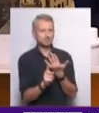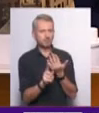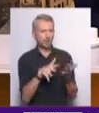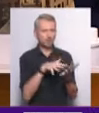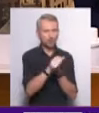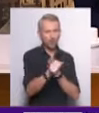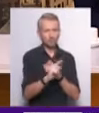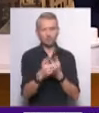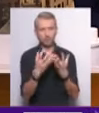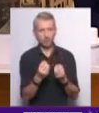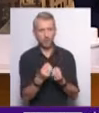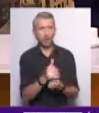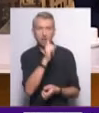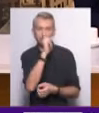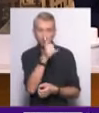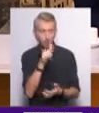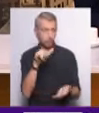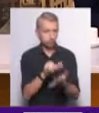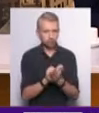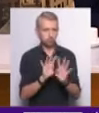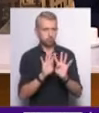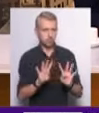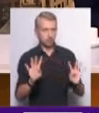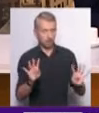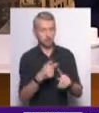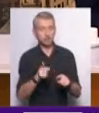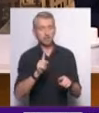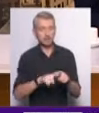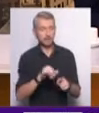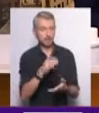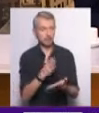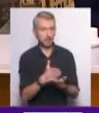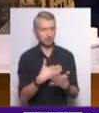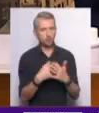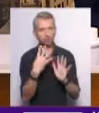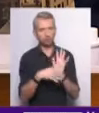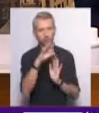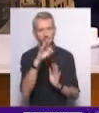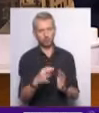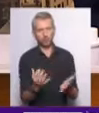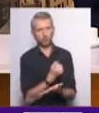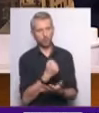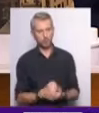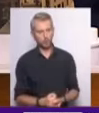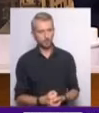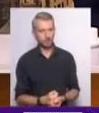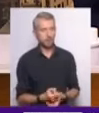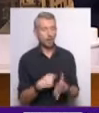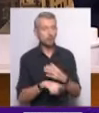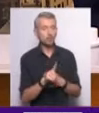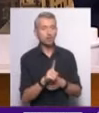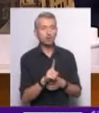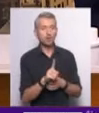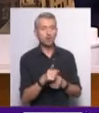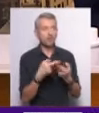зносити чи щось іще, а не дають, власне, ставити паркан, це і є майже 90% успіху. Тому що от